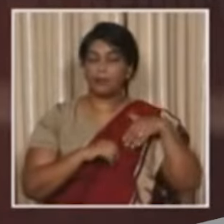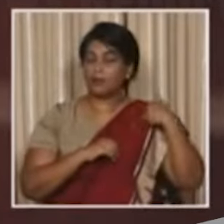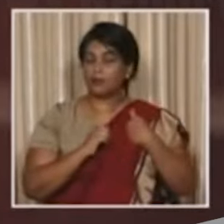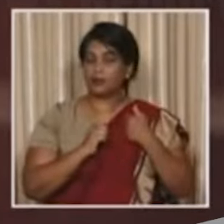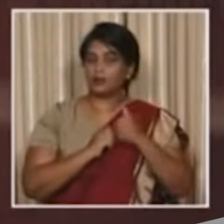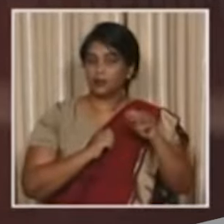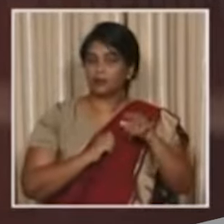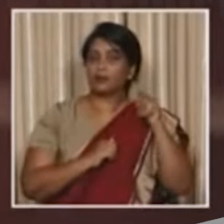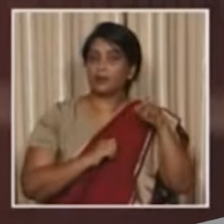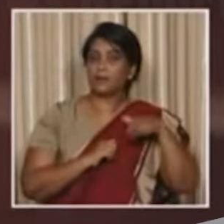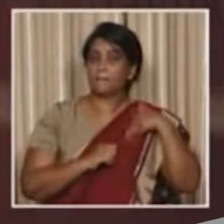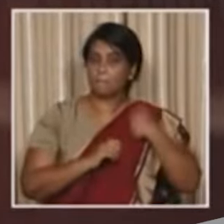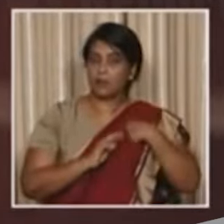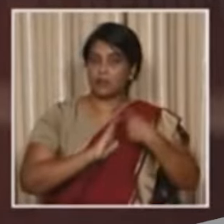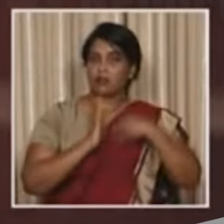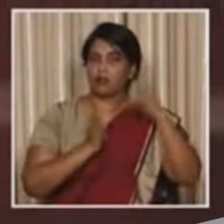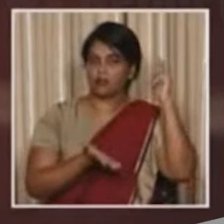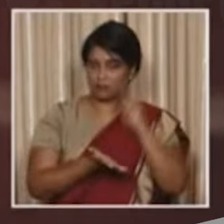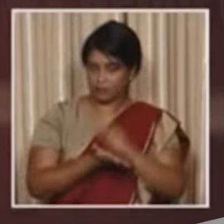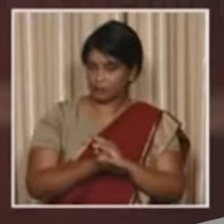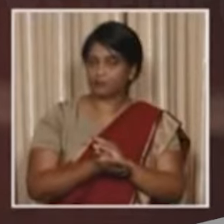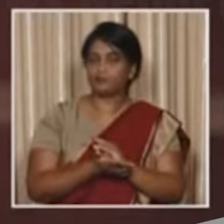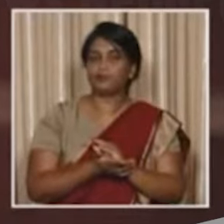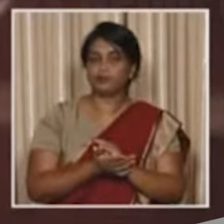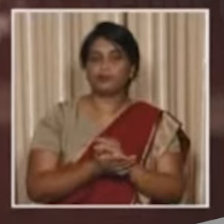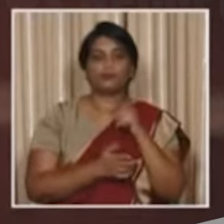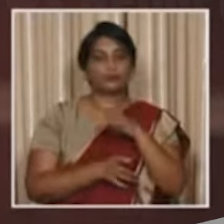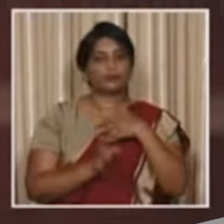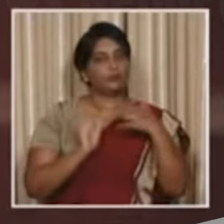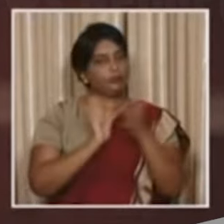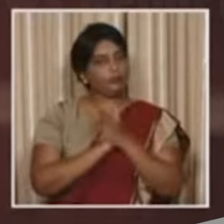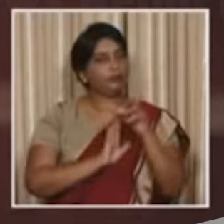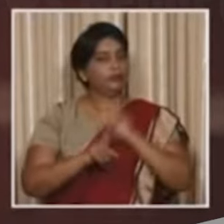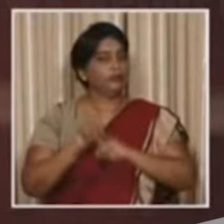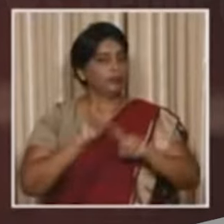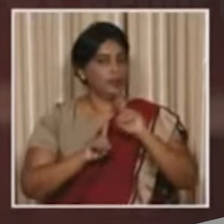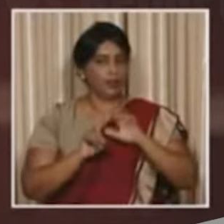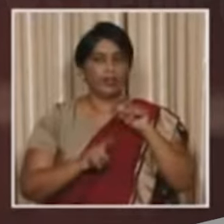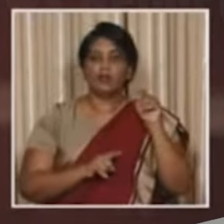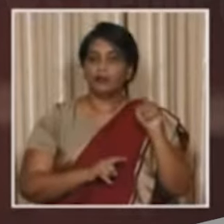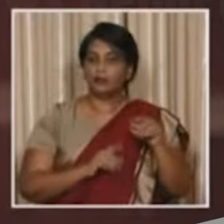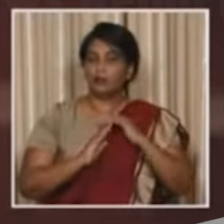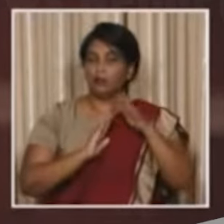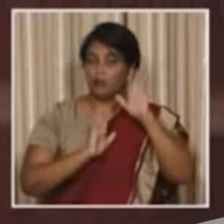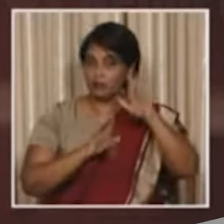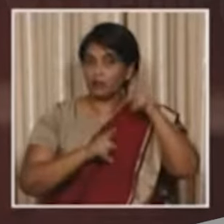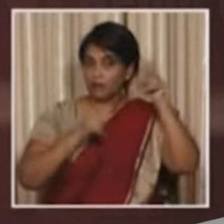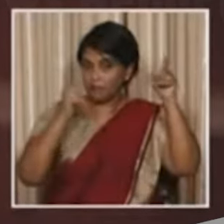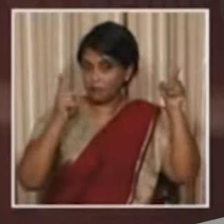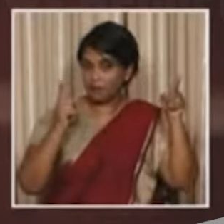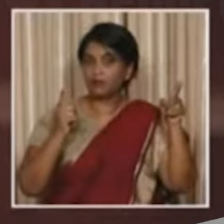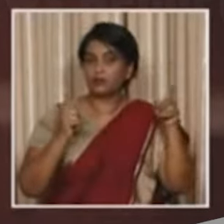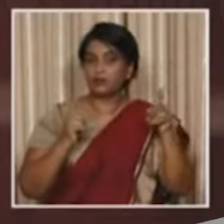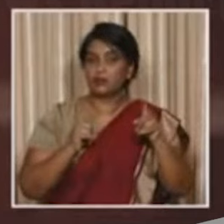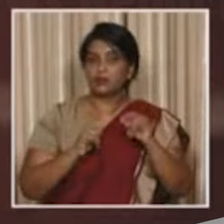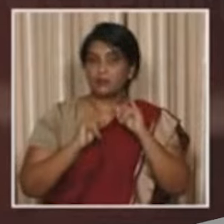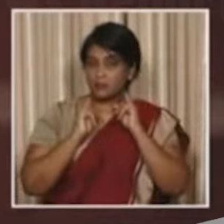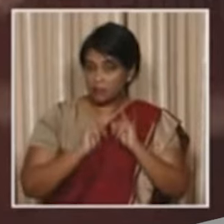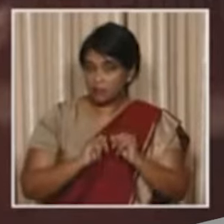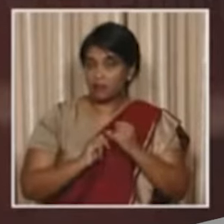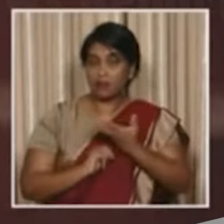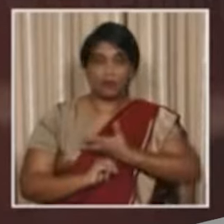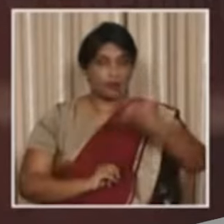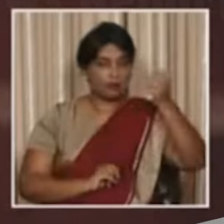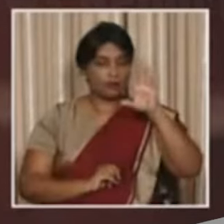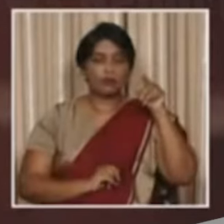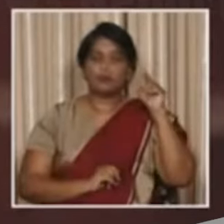කටයුතු කරන්නේ. ඒකේ ප්‍රධානිය ලංකාවට ආපු වෙලාවේ ඒ උදවියත් එක්ක මම සාකච්ඡා කරා. එහෙම දේපල තියෙනවයි කියලා අපරාධවල කරලා ගෙනියපු